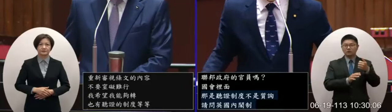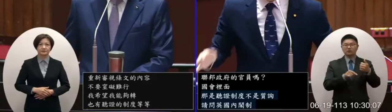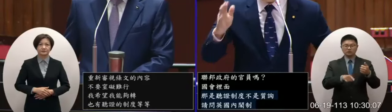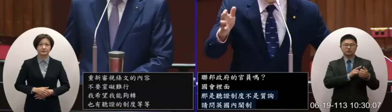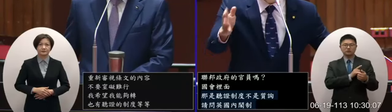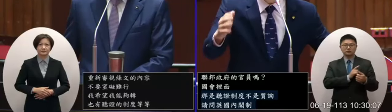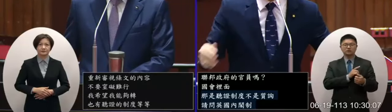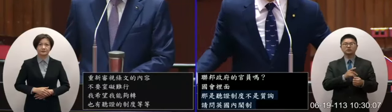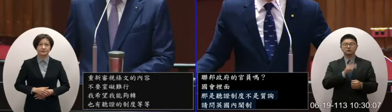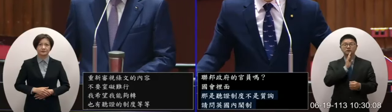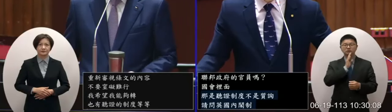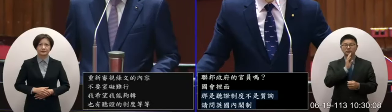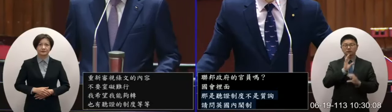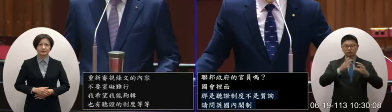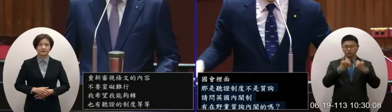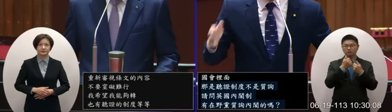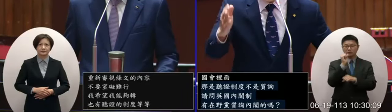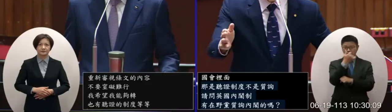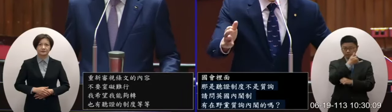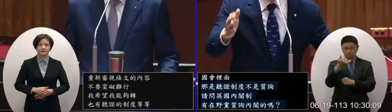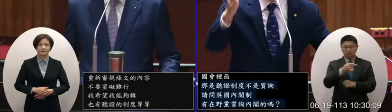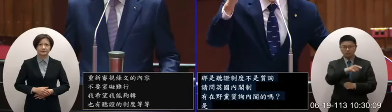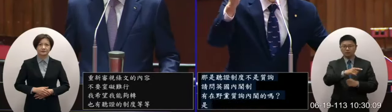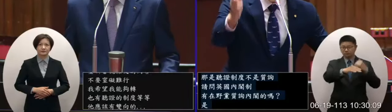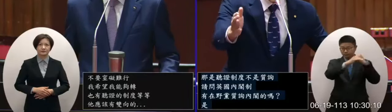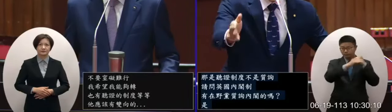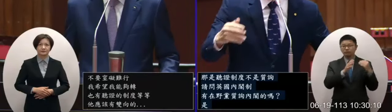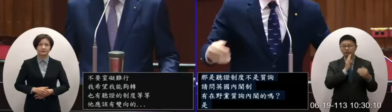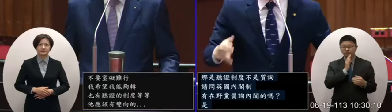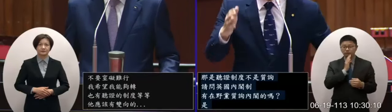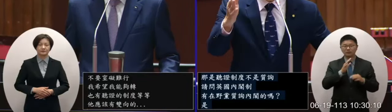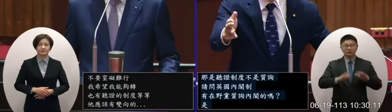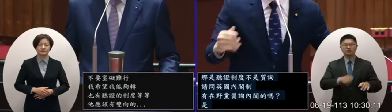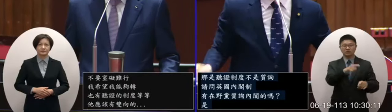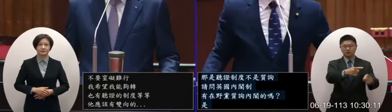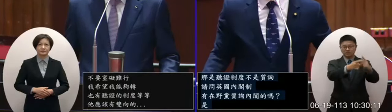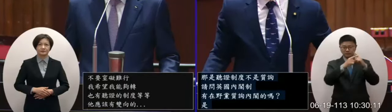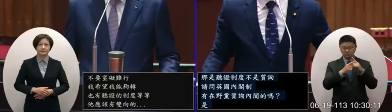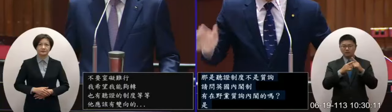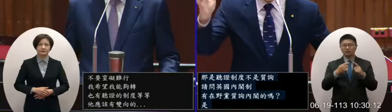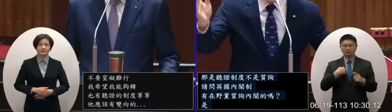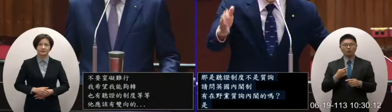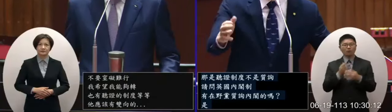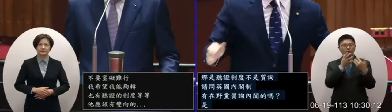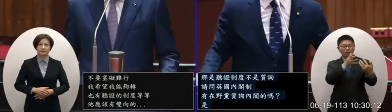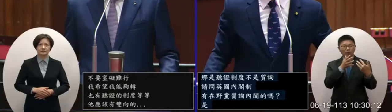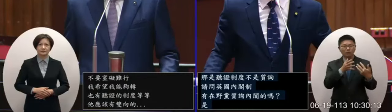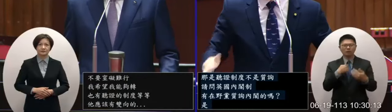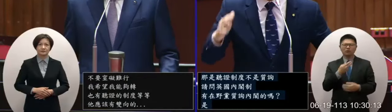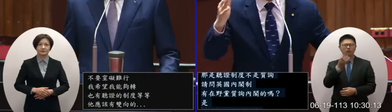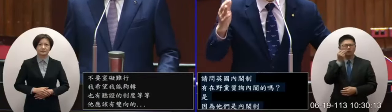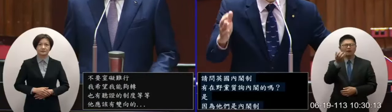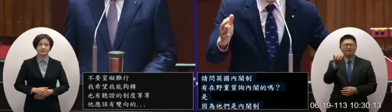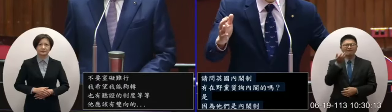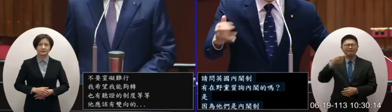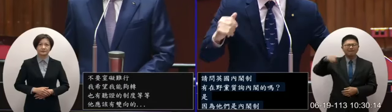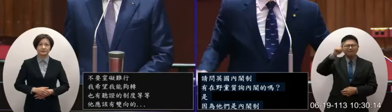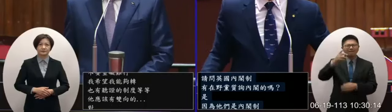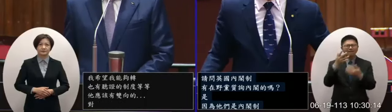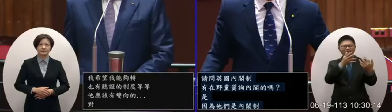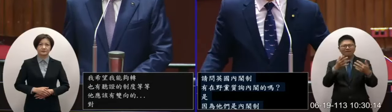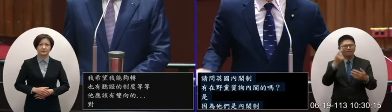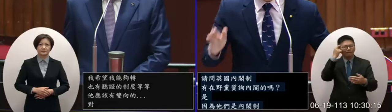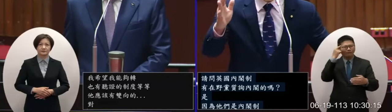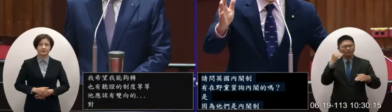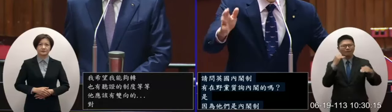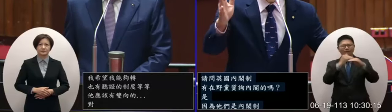国会议员，地位是平等的，所以很遗憾，为什么你们在这里我要质询你，我看到前面的质询，这不是一个对等